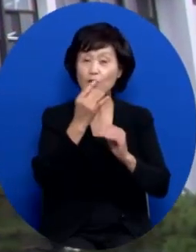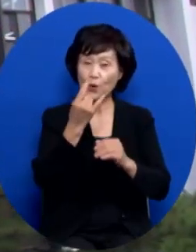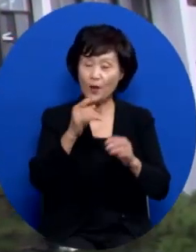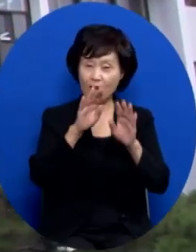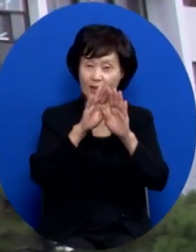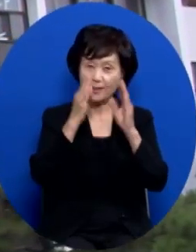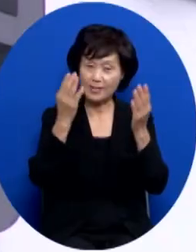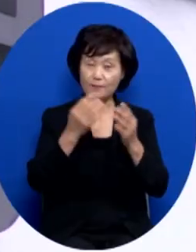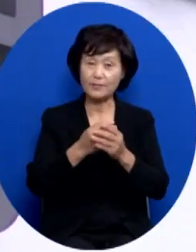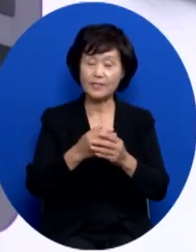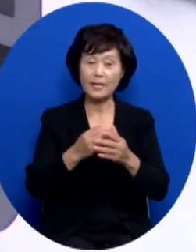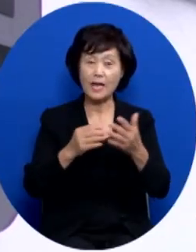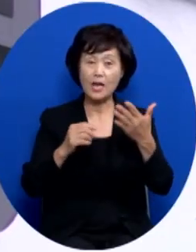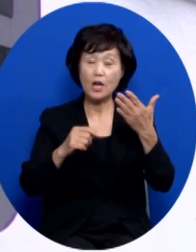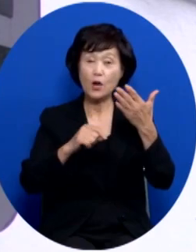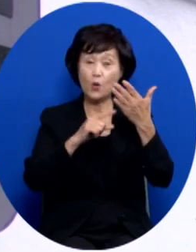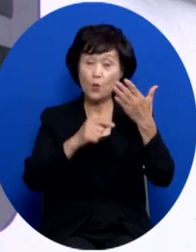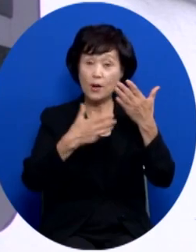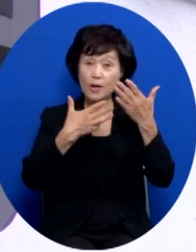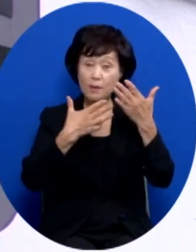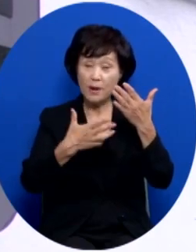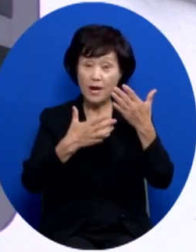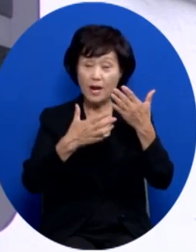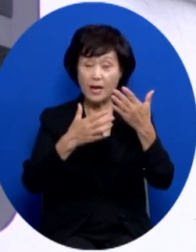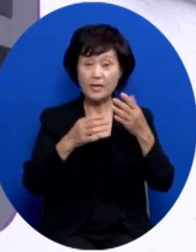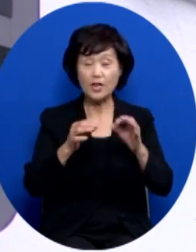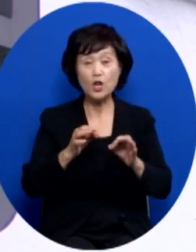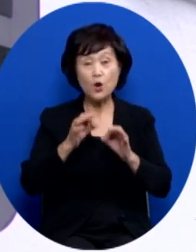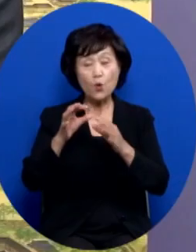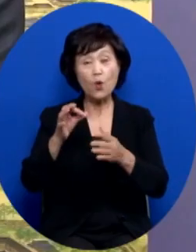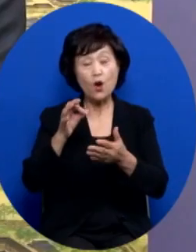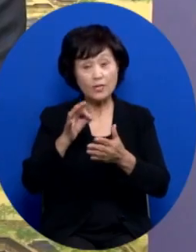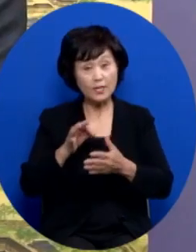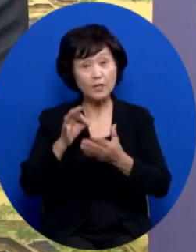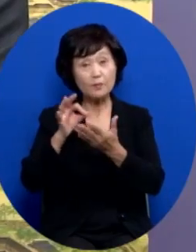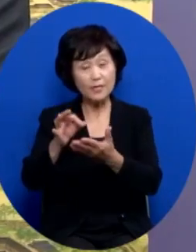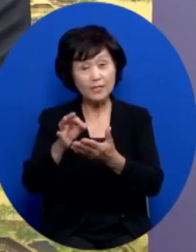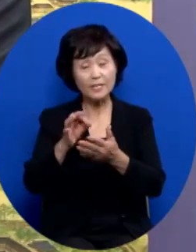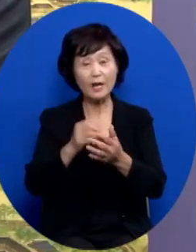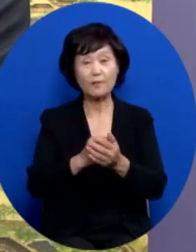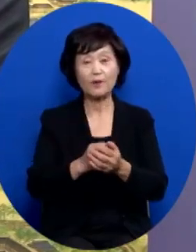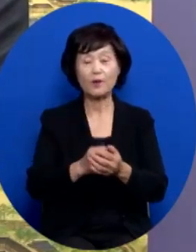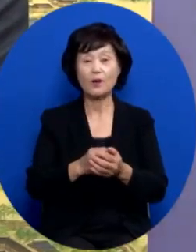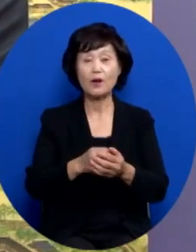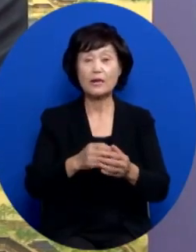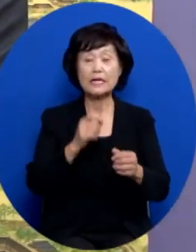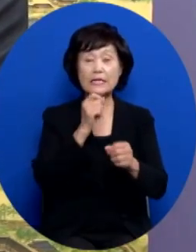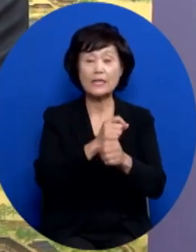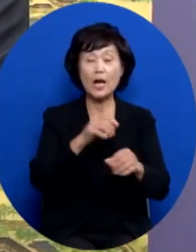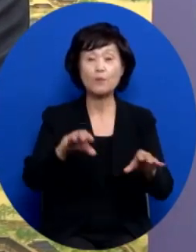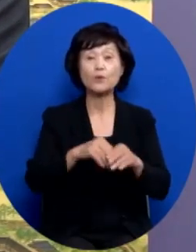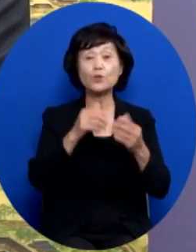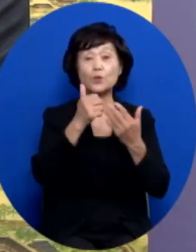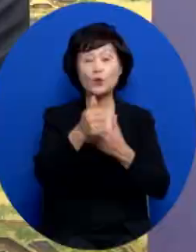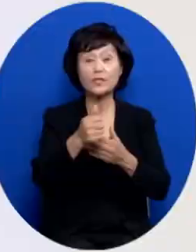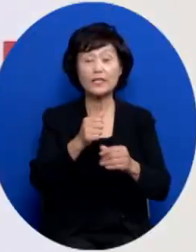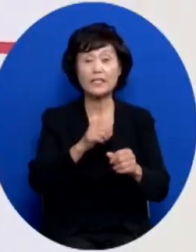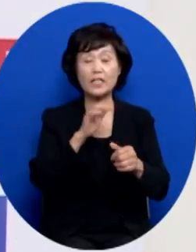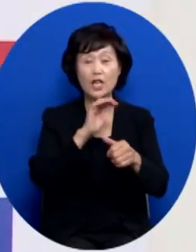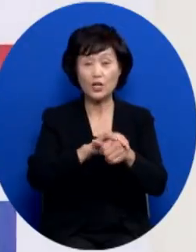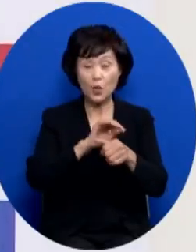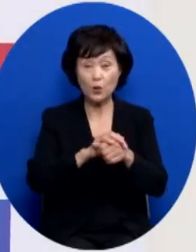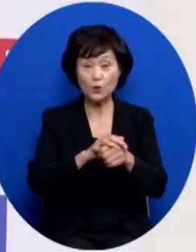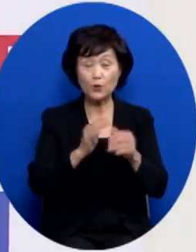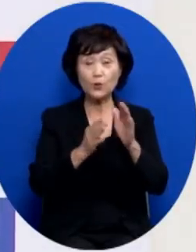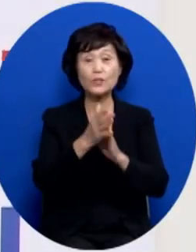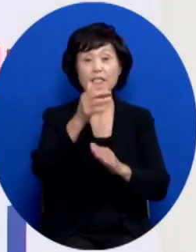국가조찬기도회는 지난 8일 문경시에 구호 성금을 전달한 데 이어 주호식 운영이사와 정재원 사무총장이 경주시청을 방문해